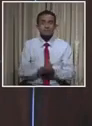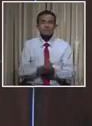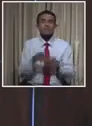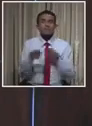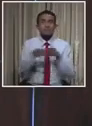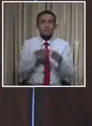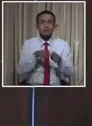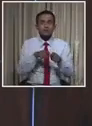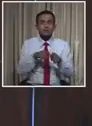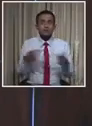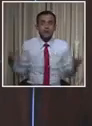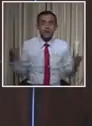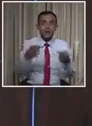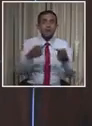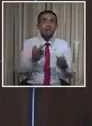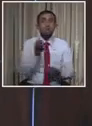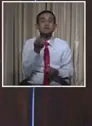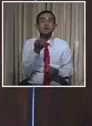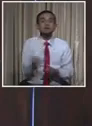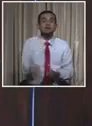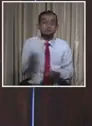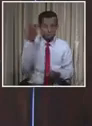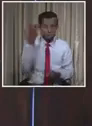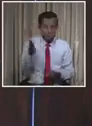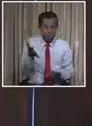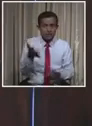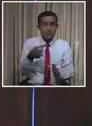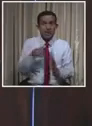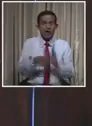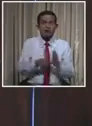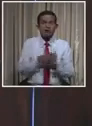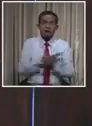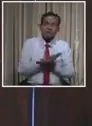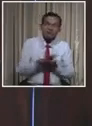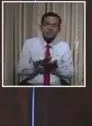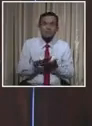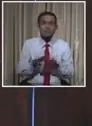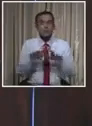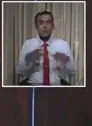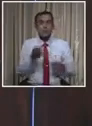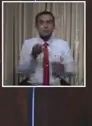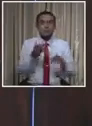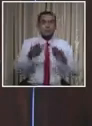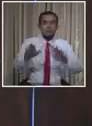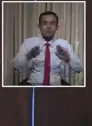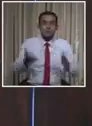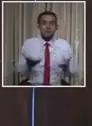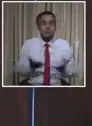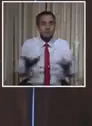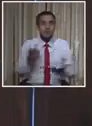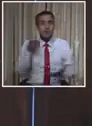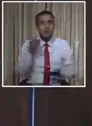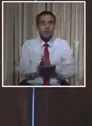වගේම නැව් ගාස්තු වැඩි වෙලා මේ තුල රටේ සාමාන්‍ය බඩු මිල පවත්වා ගන්න යන්න බැරි